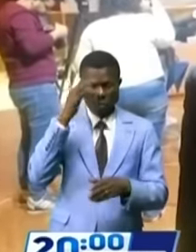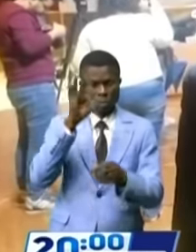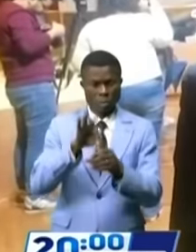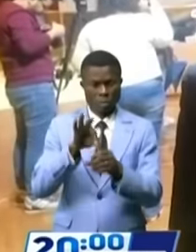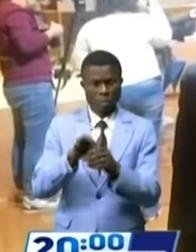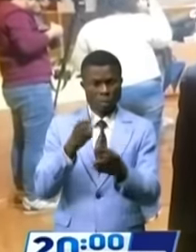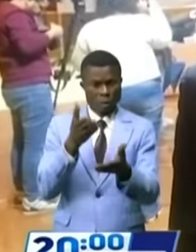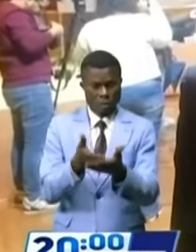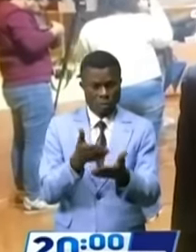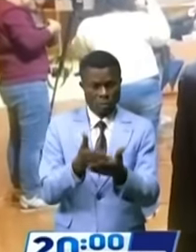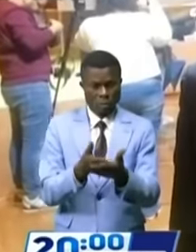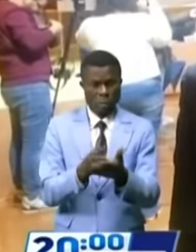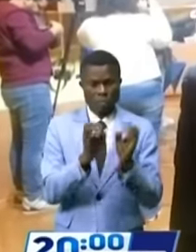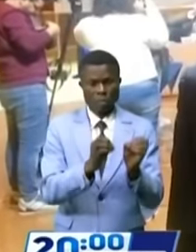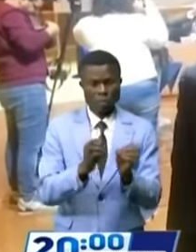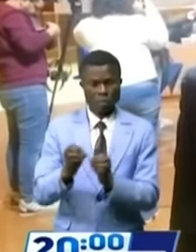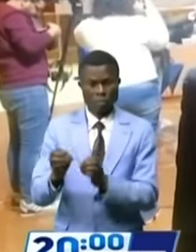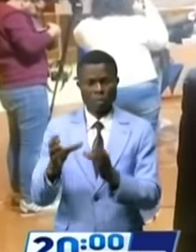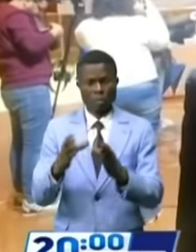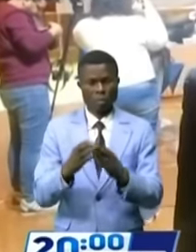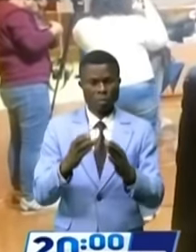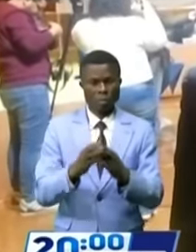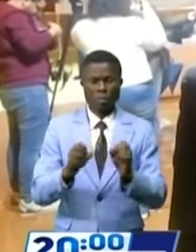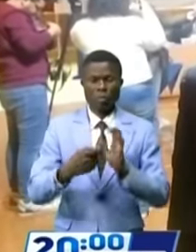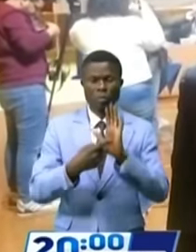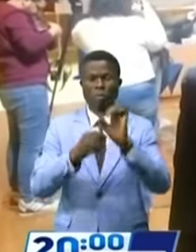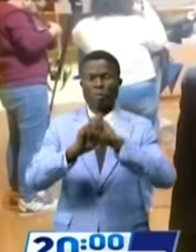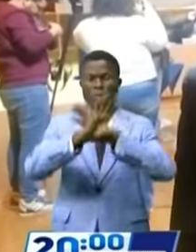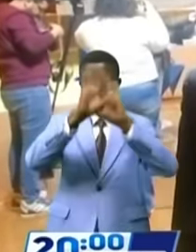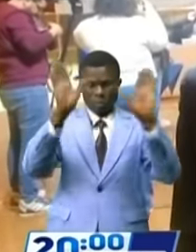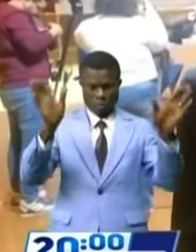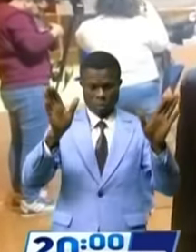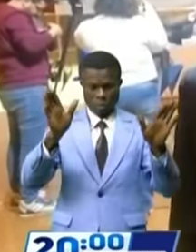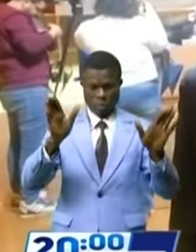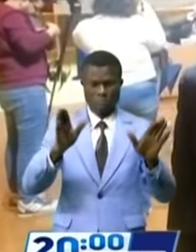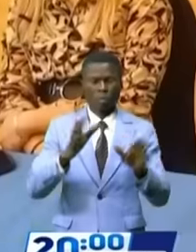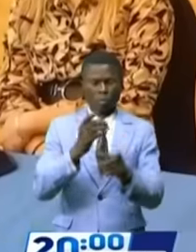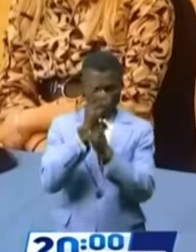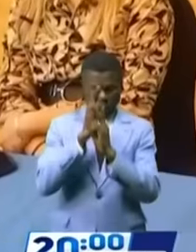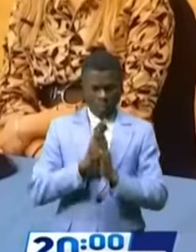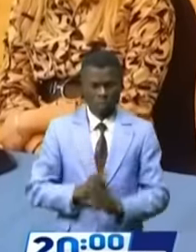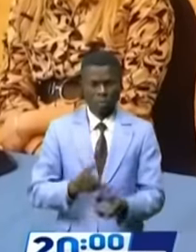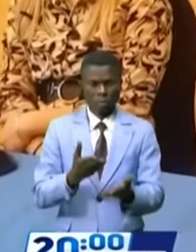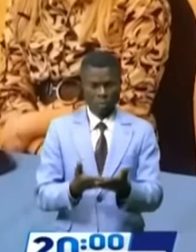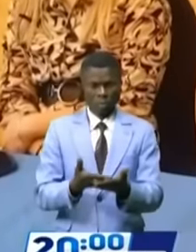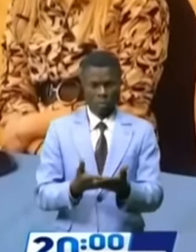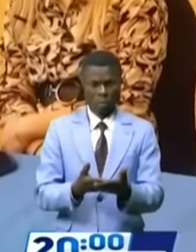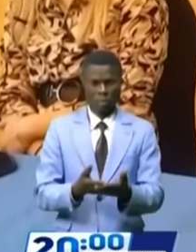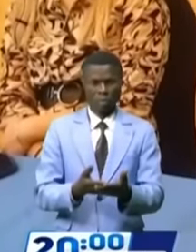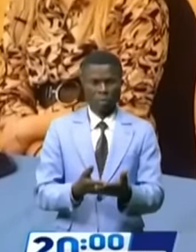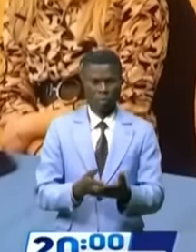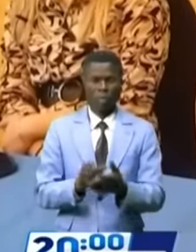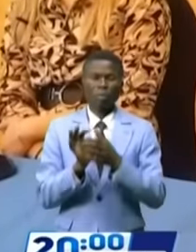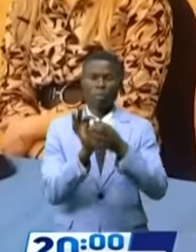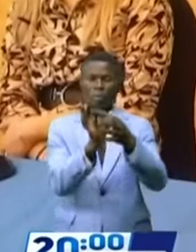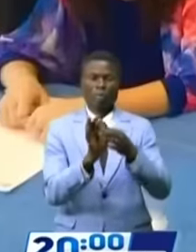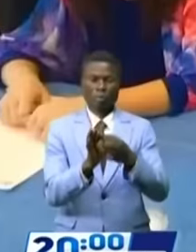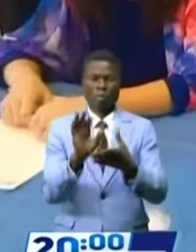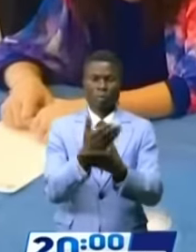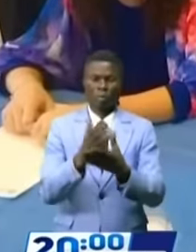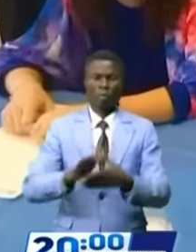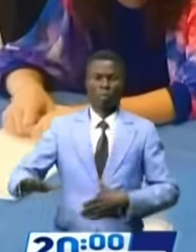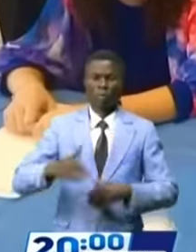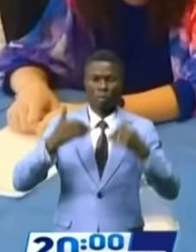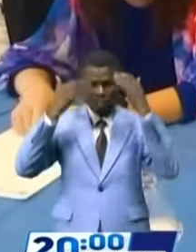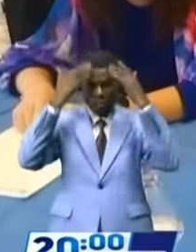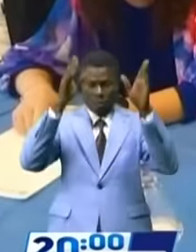élections se tiennent avec la transparence la plus totale et la crédibilité. Notons que la collaboration entre l'Égypte et